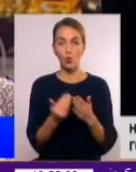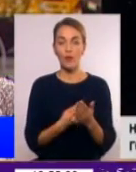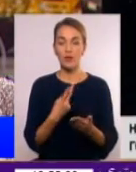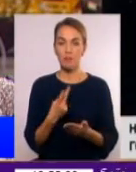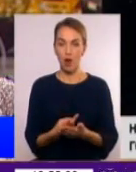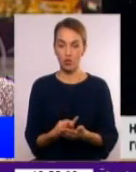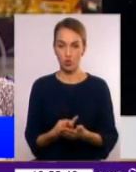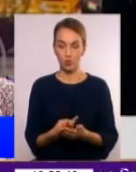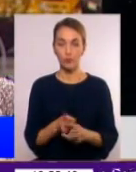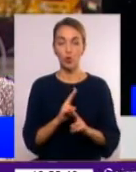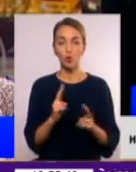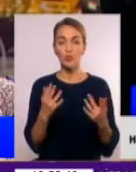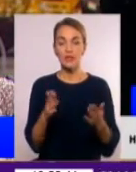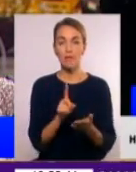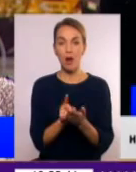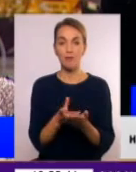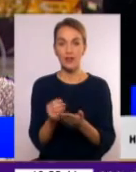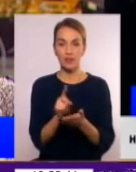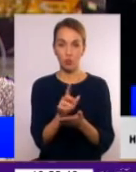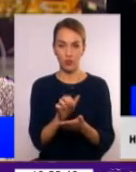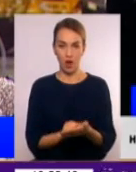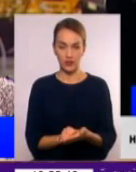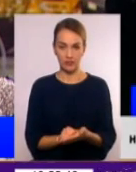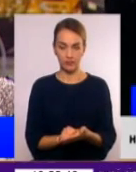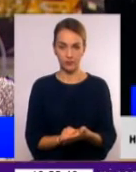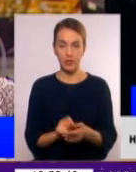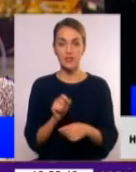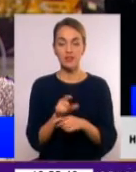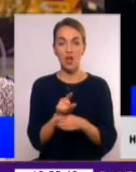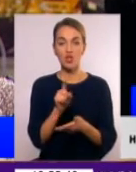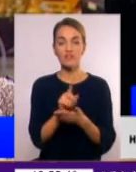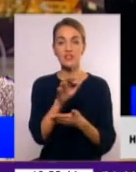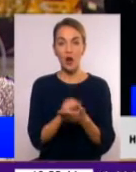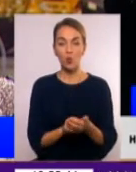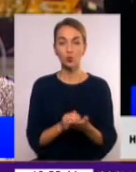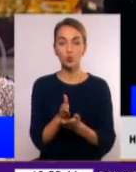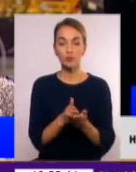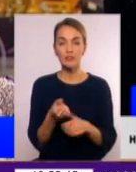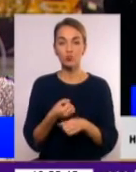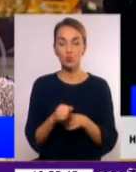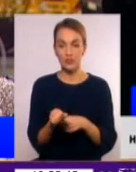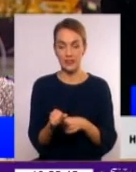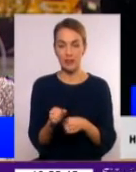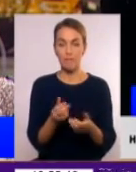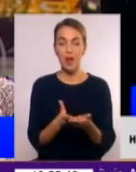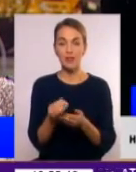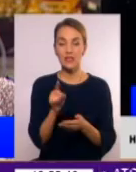передбачено, хто скільки має платити податків. Задача фіскальної служби – змусити платити податки